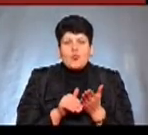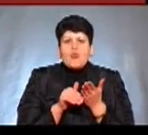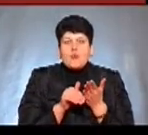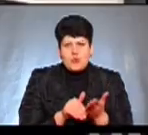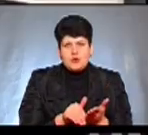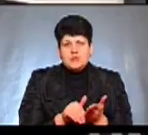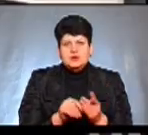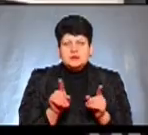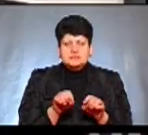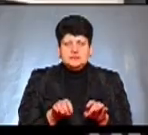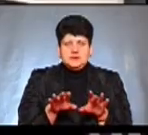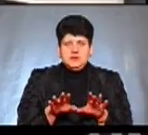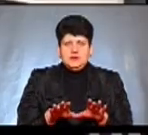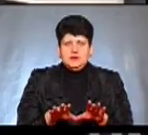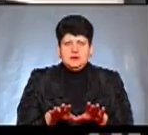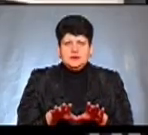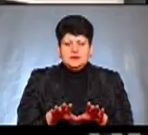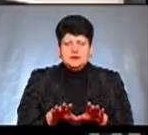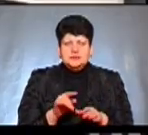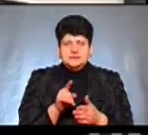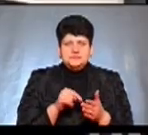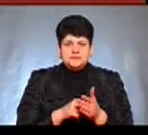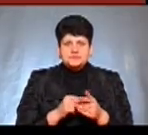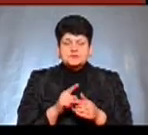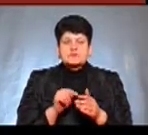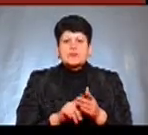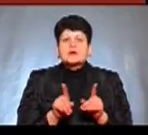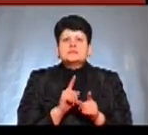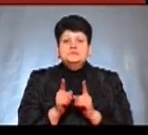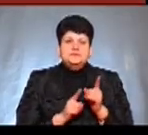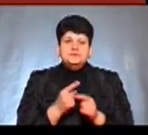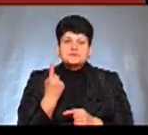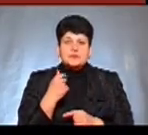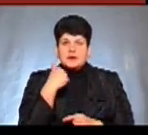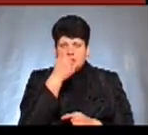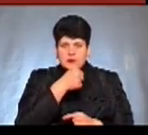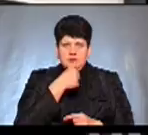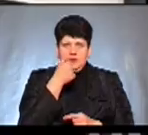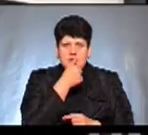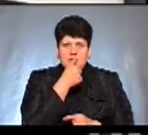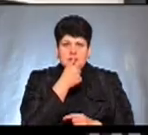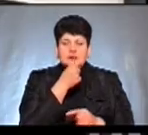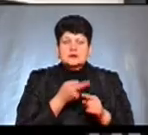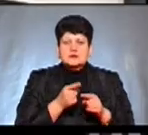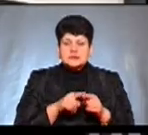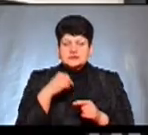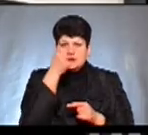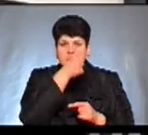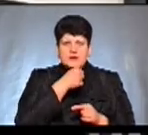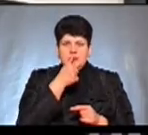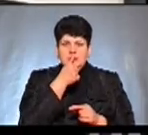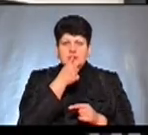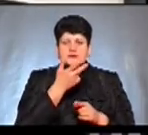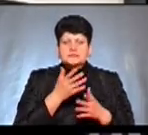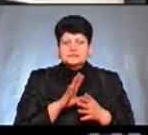так, щодо вирішення цього питання. Що змінилося за рік? За цей рік конструкції шляхопроводу стало